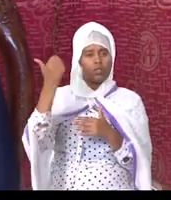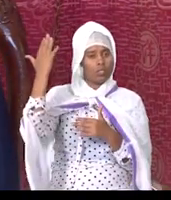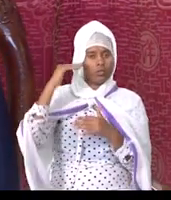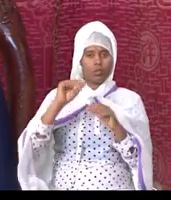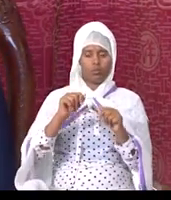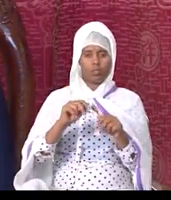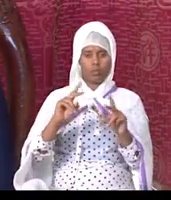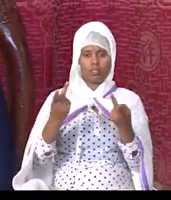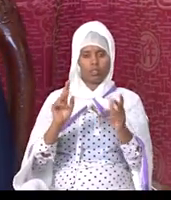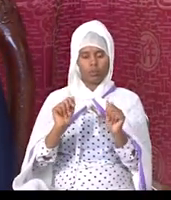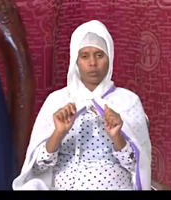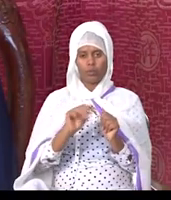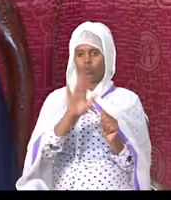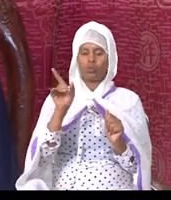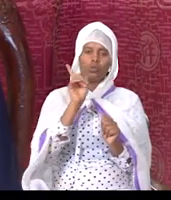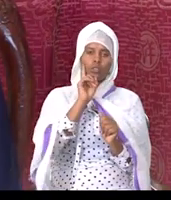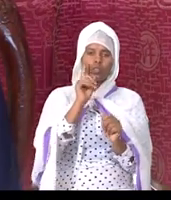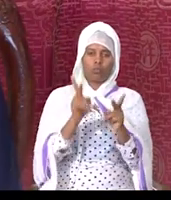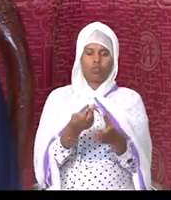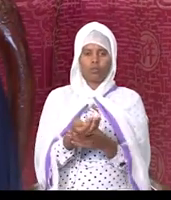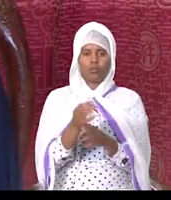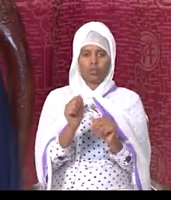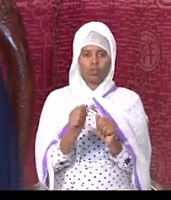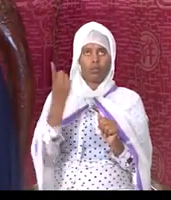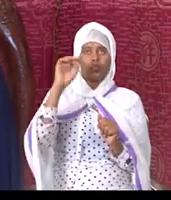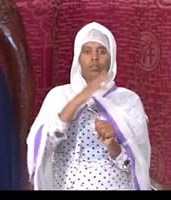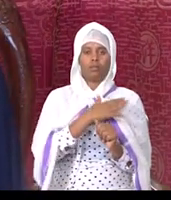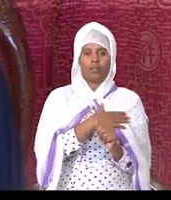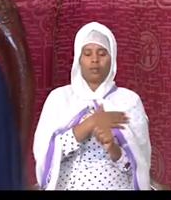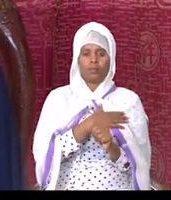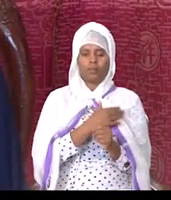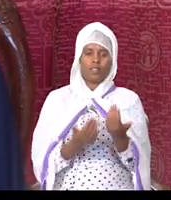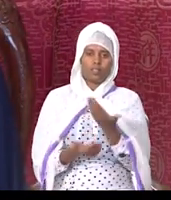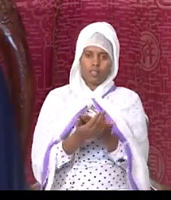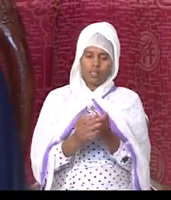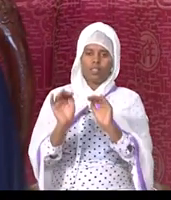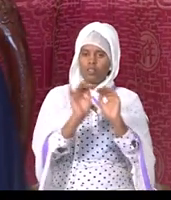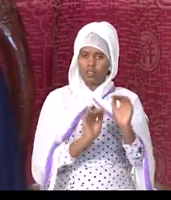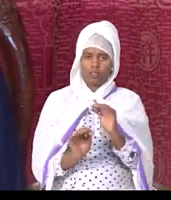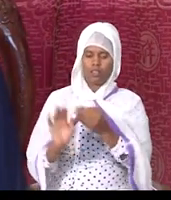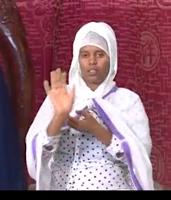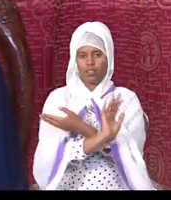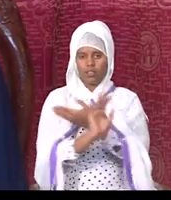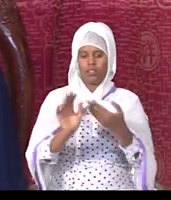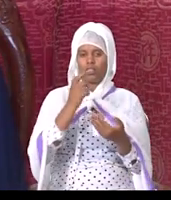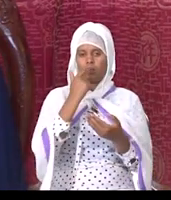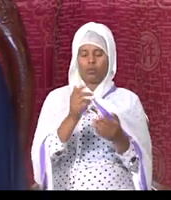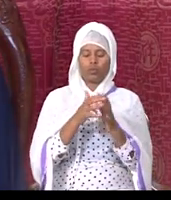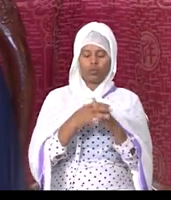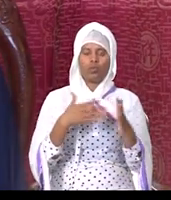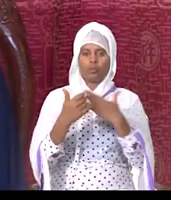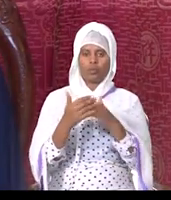اوريت زنبر يخونو اب حديث زنبر يخونو كل غزي نزي يوم زلمن مالتي اغزابير املاخنا ردانا ادهننا